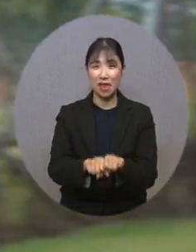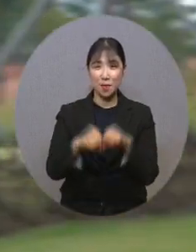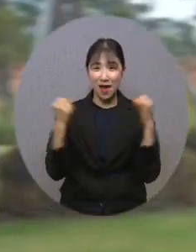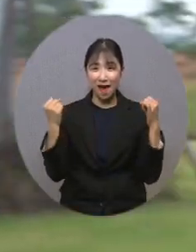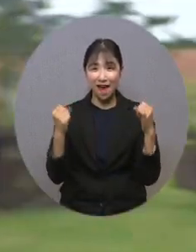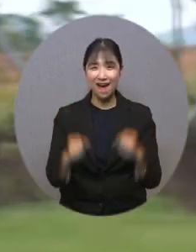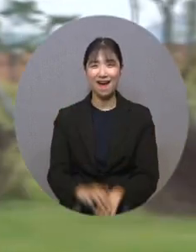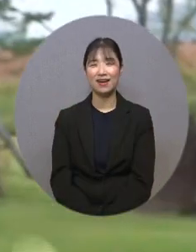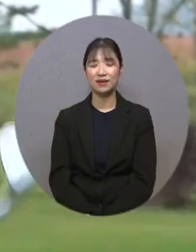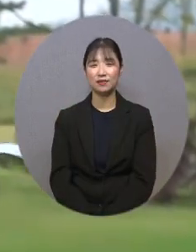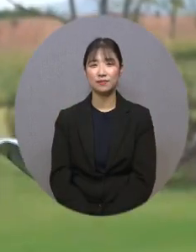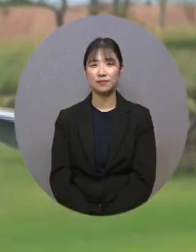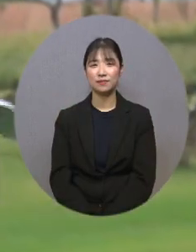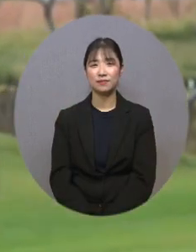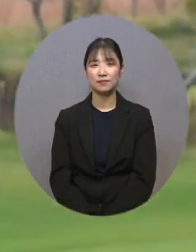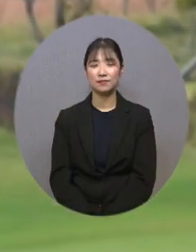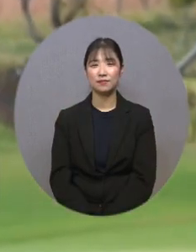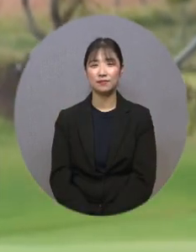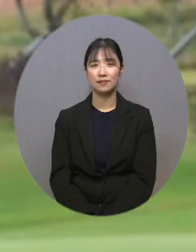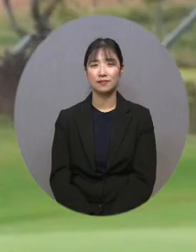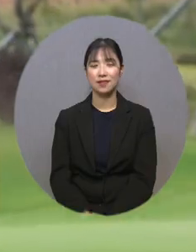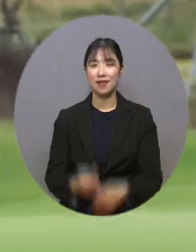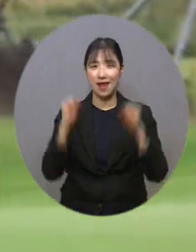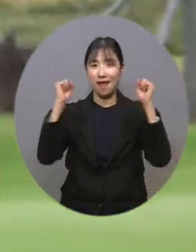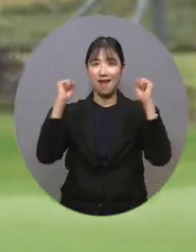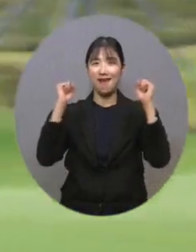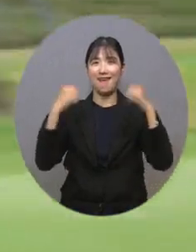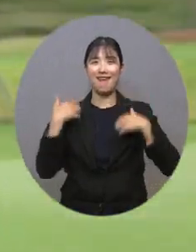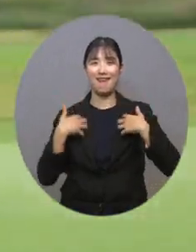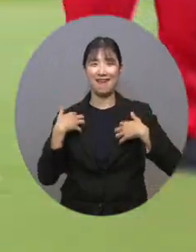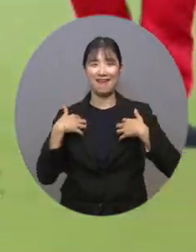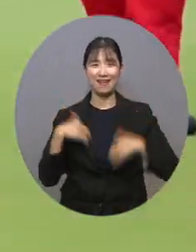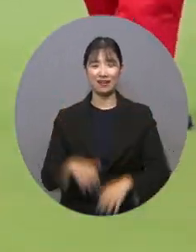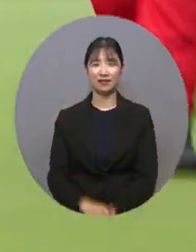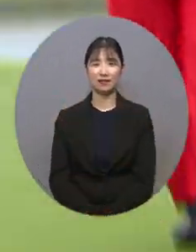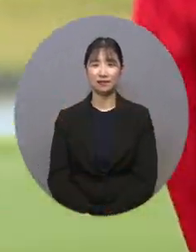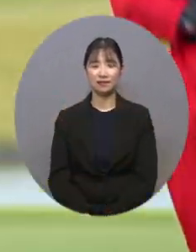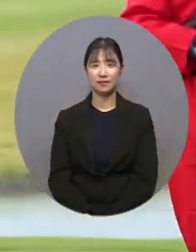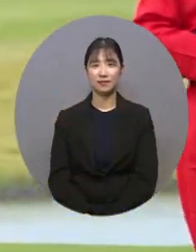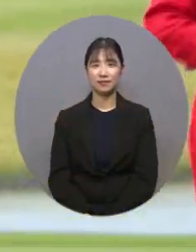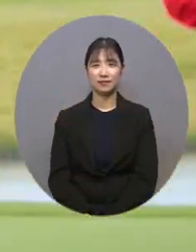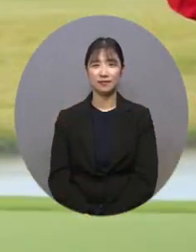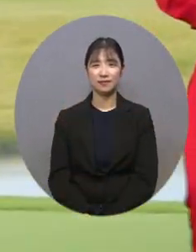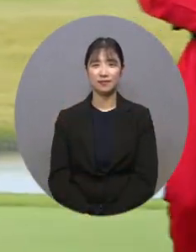대박! 아, 오케이. 잘했다. 나이스. 오케이,